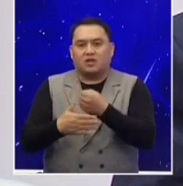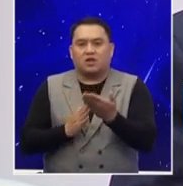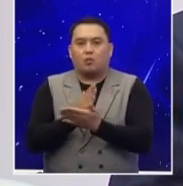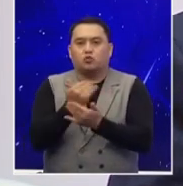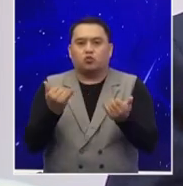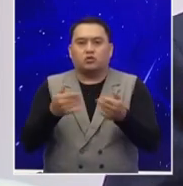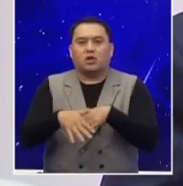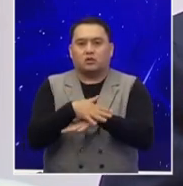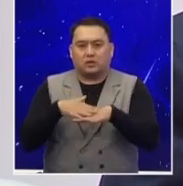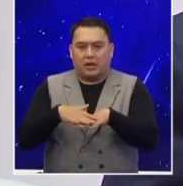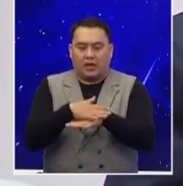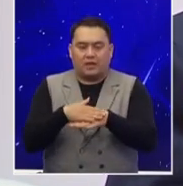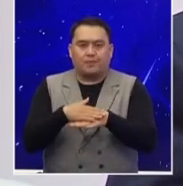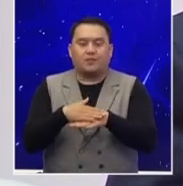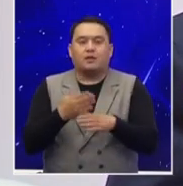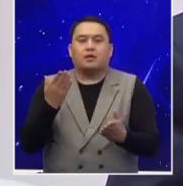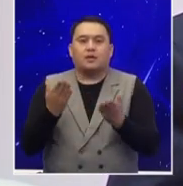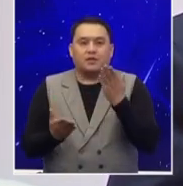населения. Если имеется